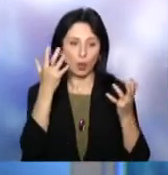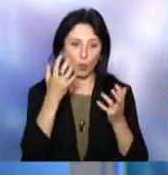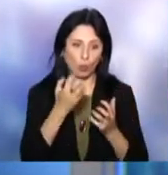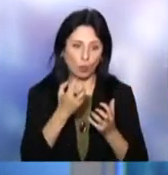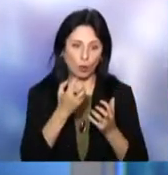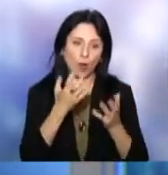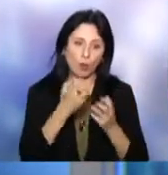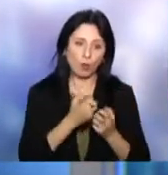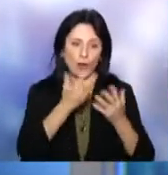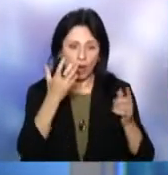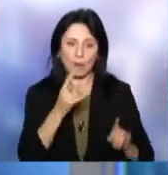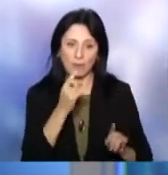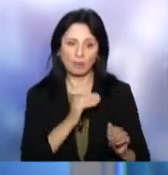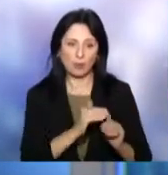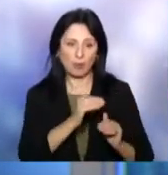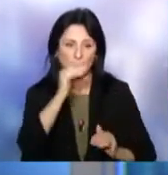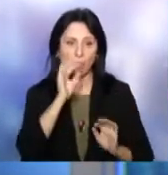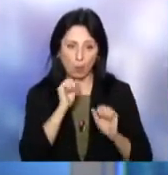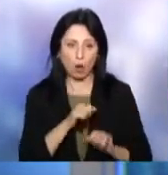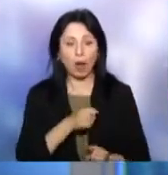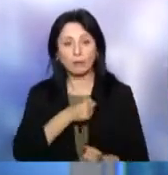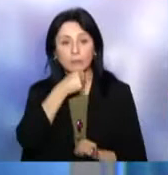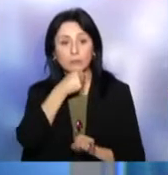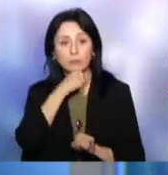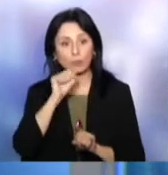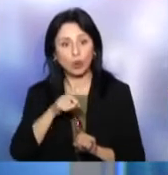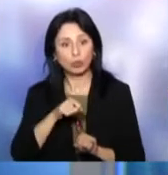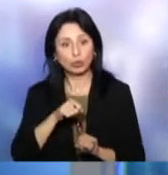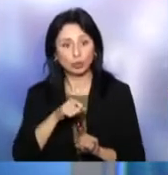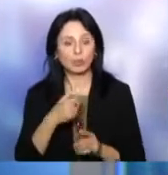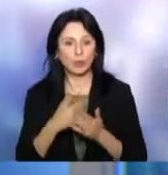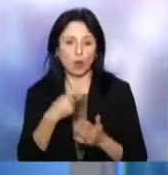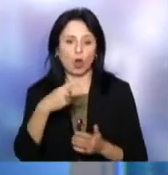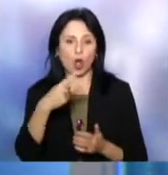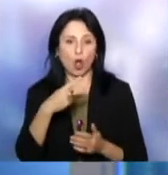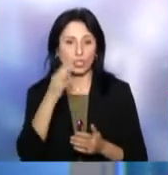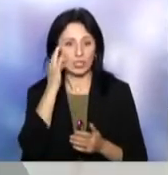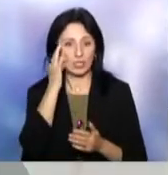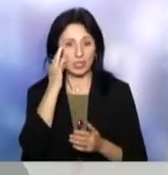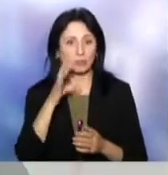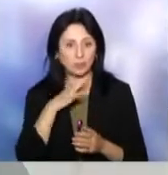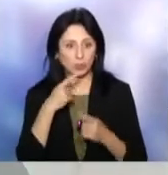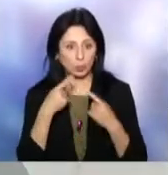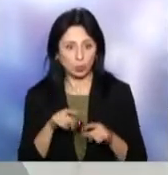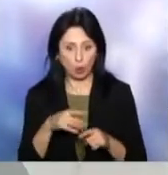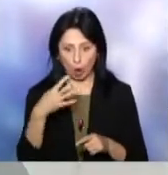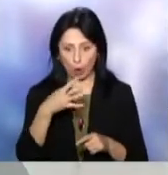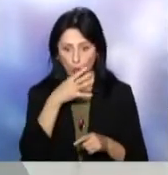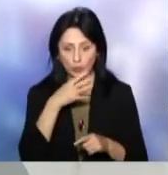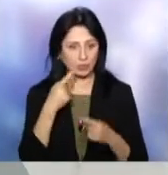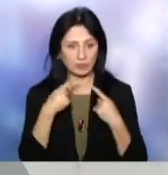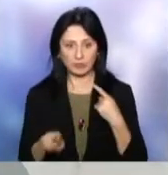დავინახოთ სხვა ასაკშიც? აი ჩვენ მამაყურებელმა დასვა კითხვა 20 წლის ასაკში რომ ქონდა კანის პიგმენტაცია და 40 წლის ასაკში